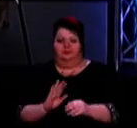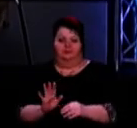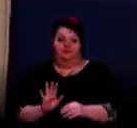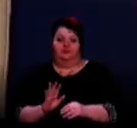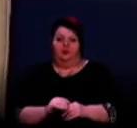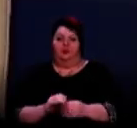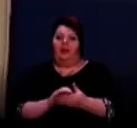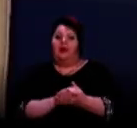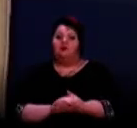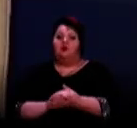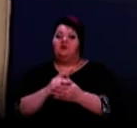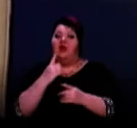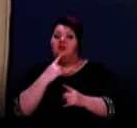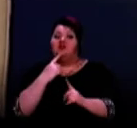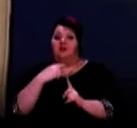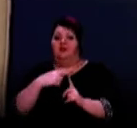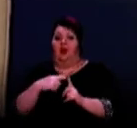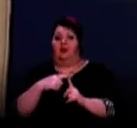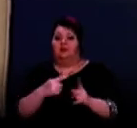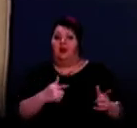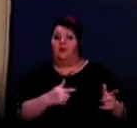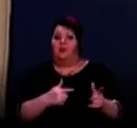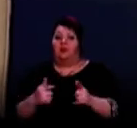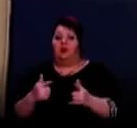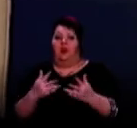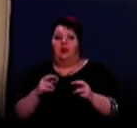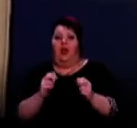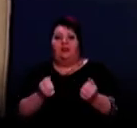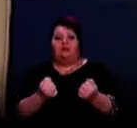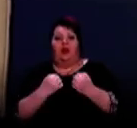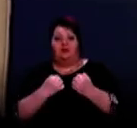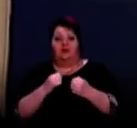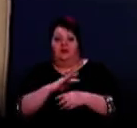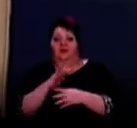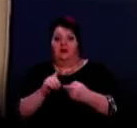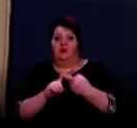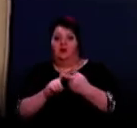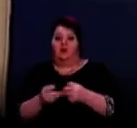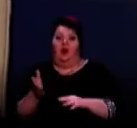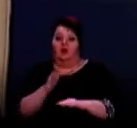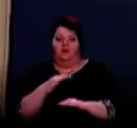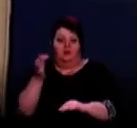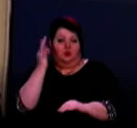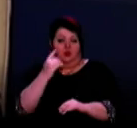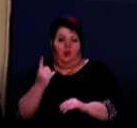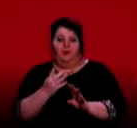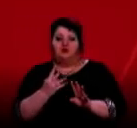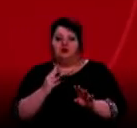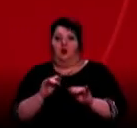Товариство Червоного Хреста України підготувало рекомендації, як захиститися від коронавірусу. Давайте згадаємо, які першочергові заходи